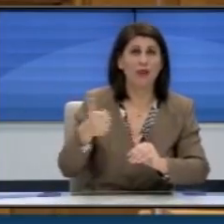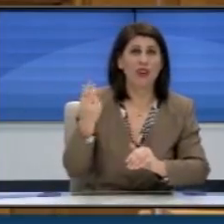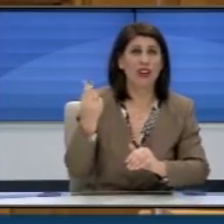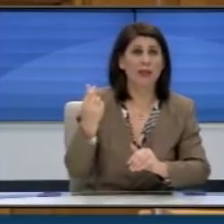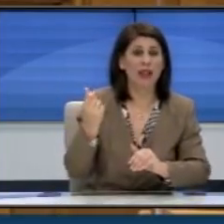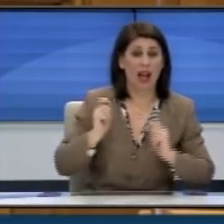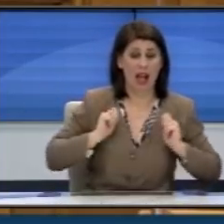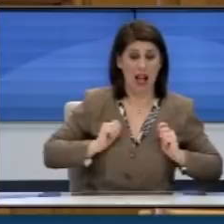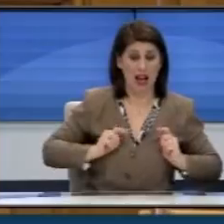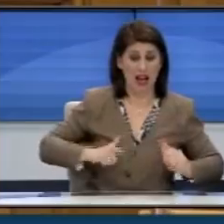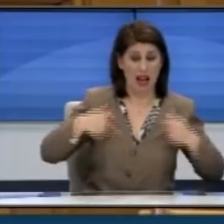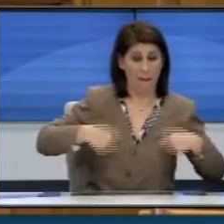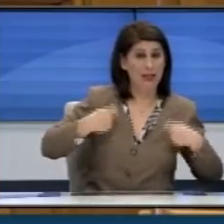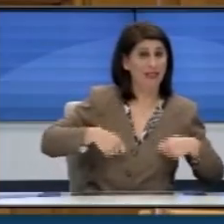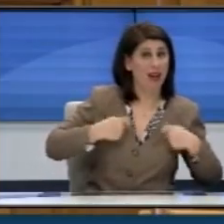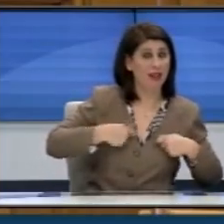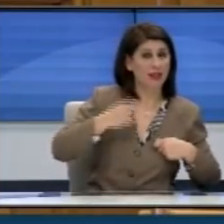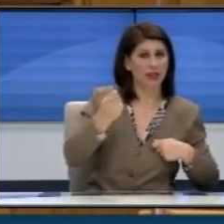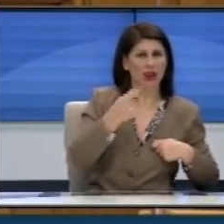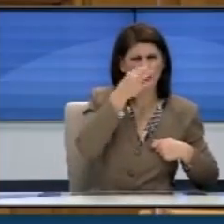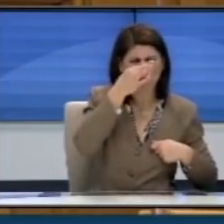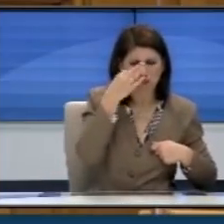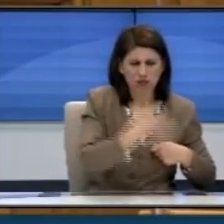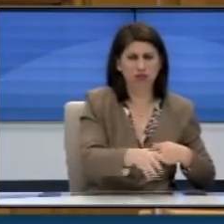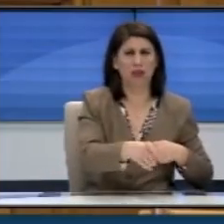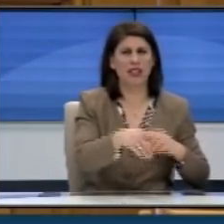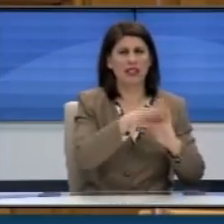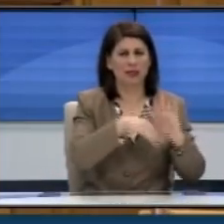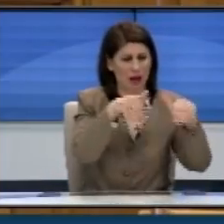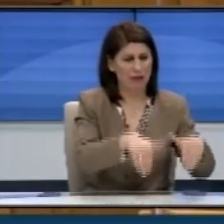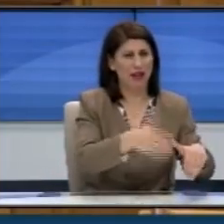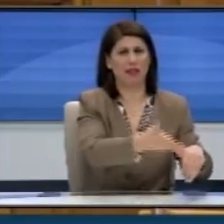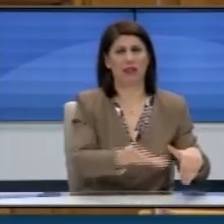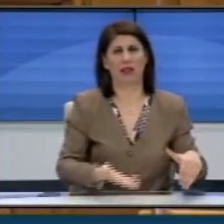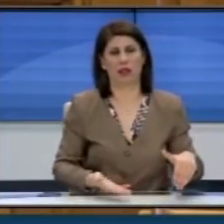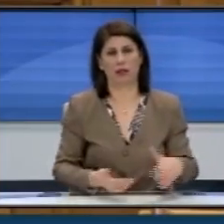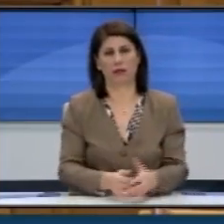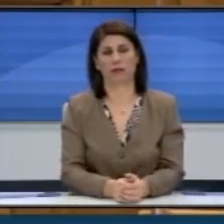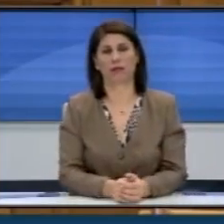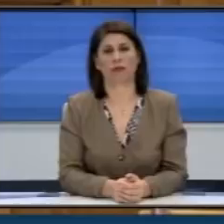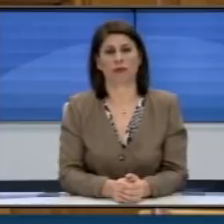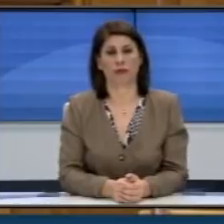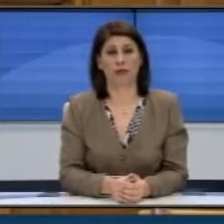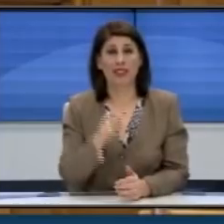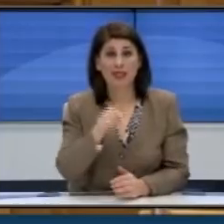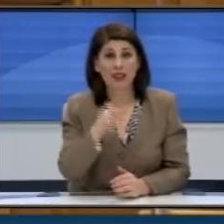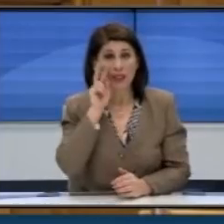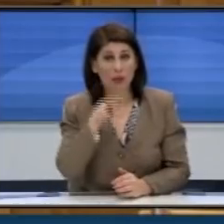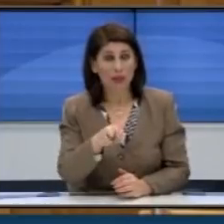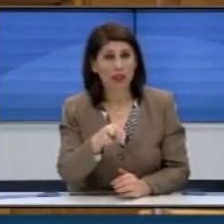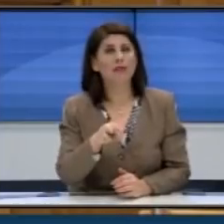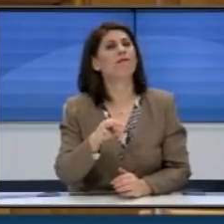οικονομίας, της καπιταλιστικής οικονομίας, δηλαδή του σάπιου αυτού συστήματος που υπηρετείτε. Κάτω από αυτή την